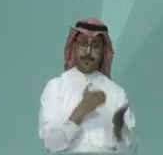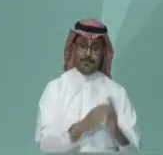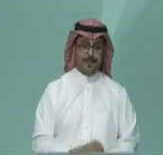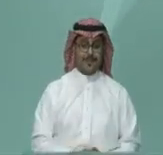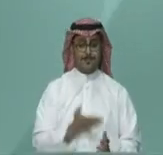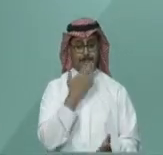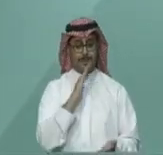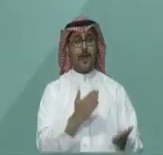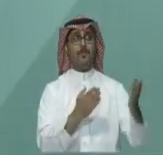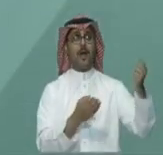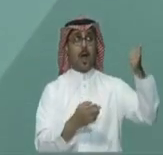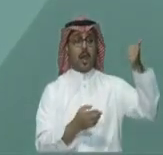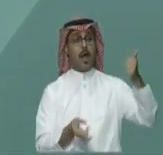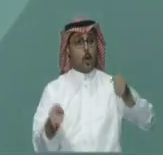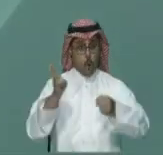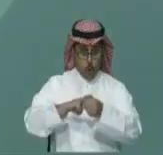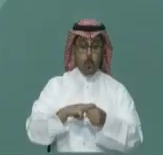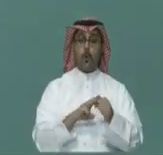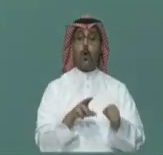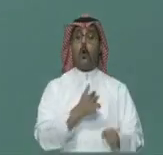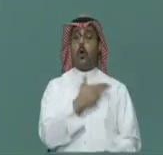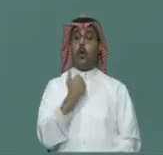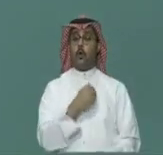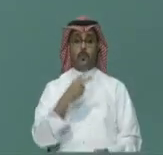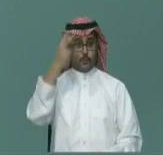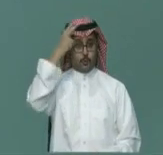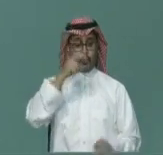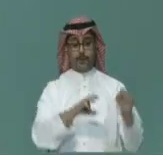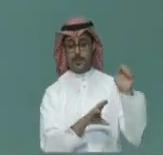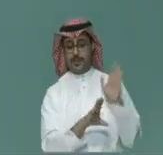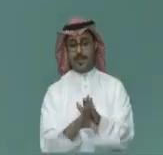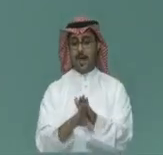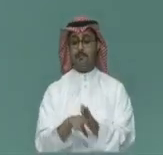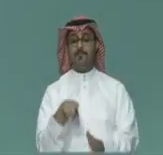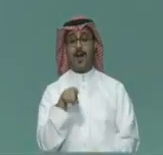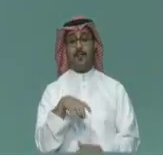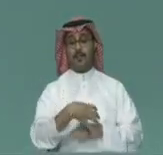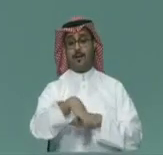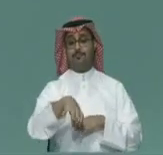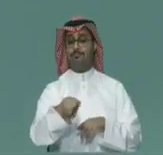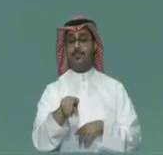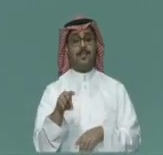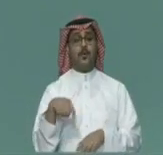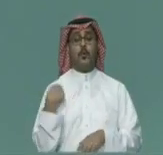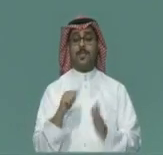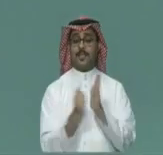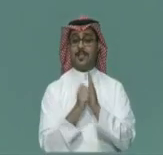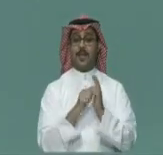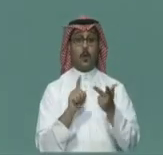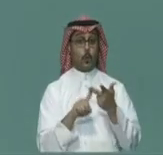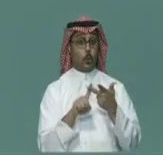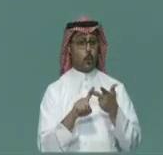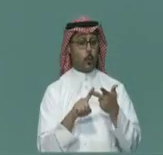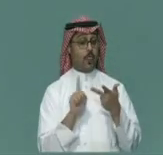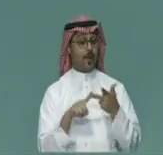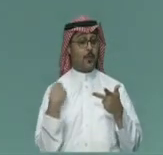بفضل الله سبحانه وتعالى، ثم بفضل ما توليه حكومة المملكة العربية السعودية لهذا القطاع، وأيضاً بالاهتمام الشخصي المباشر